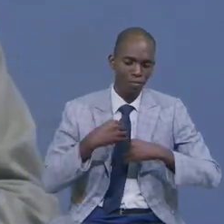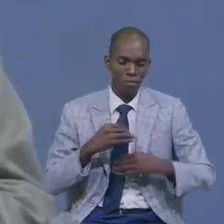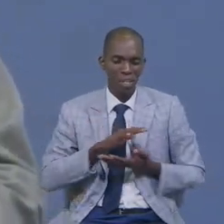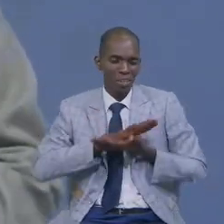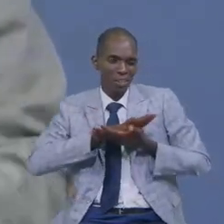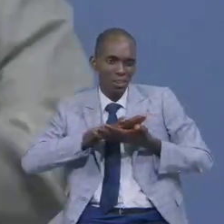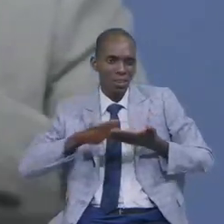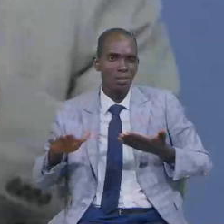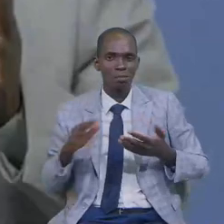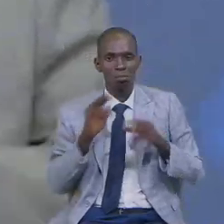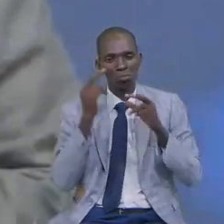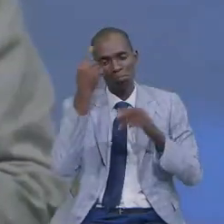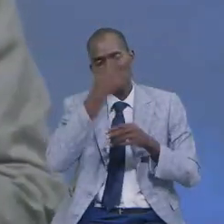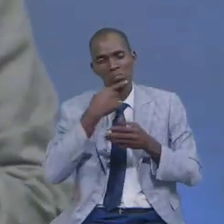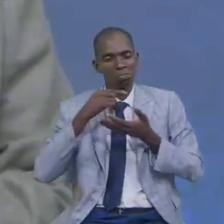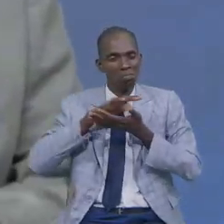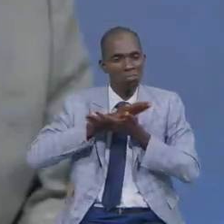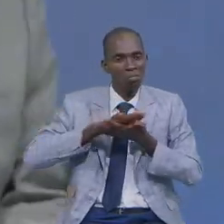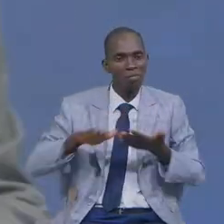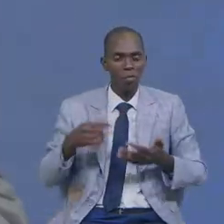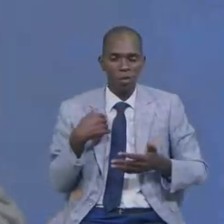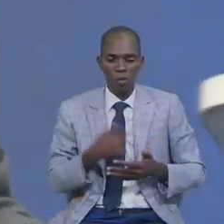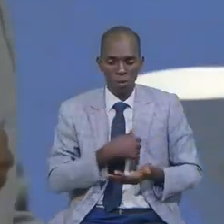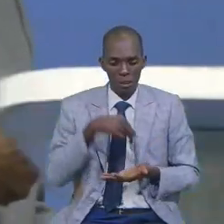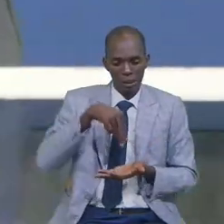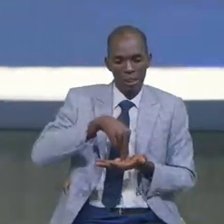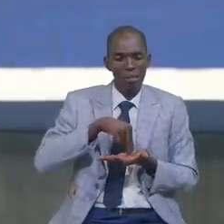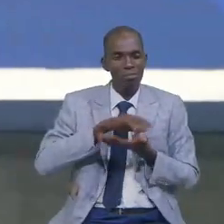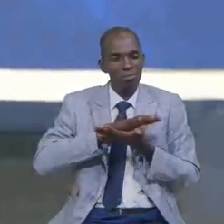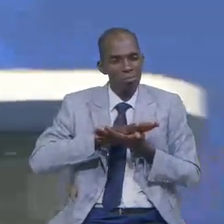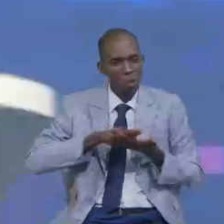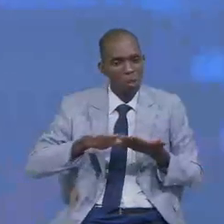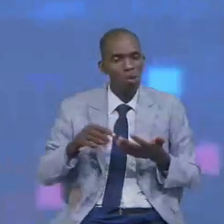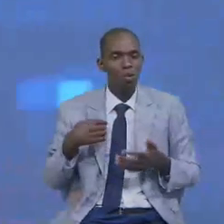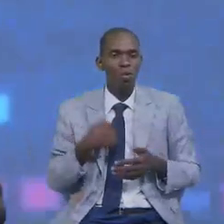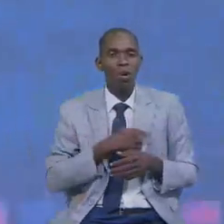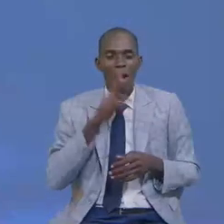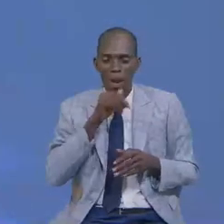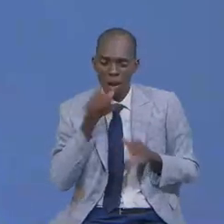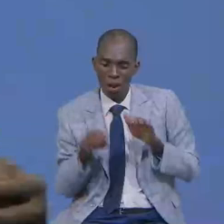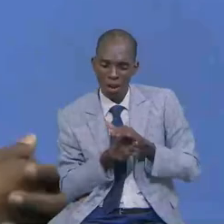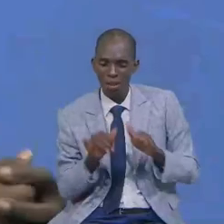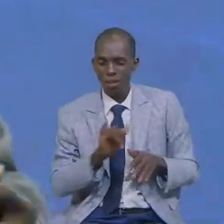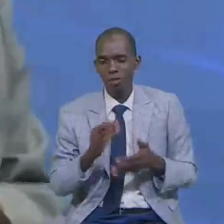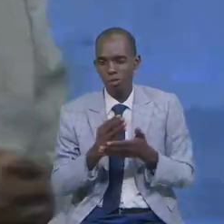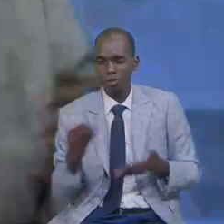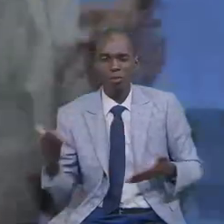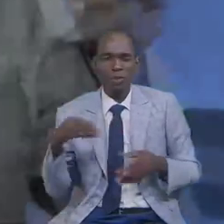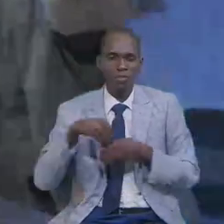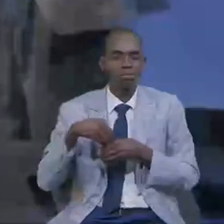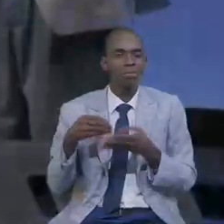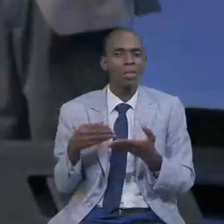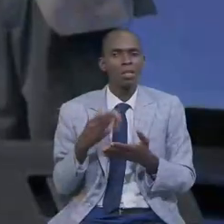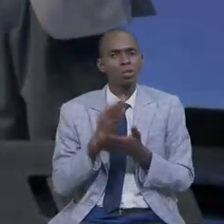beau. Nous tenons vraiment gentil, mais nous cachons quelque chose. Alors quelqu'un